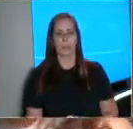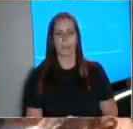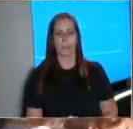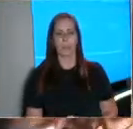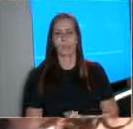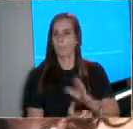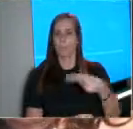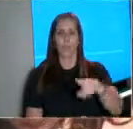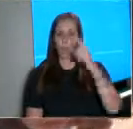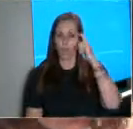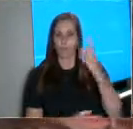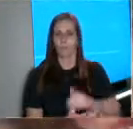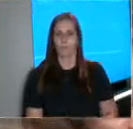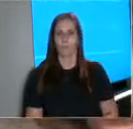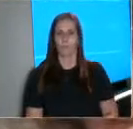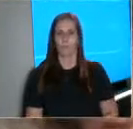מה אתם חושבים?